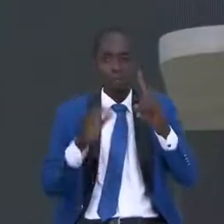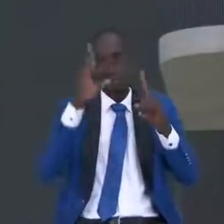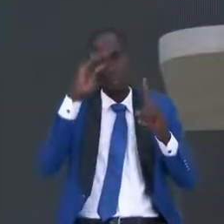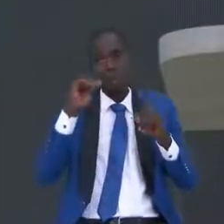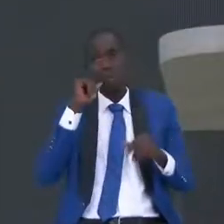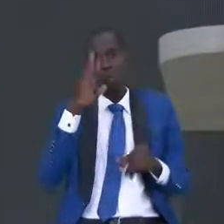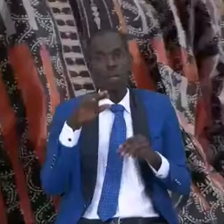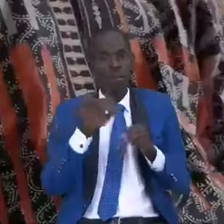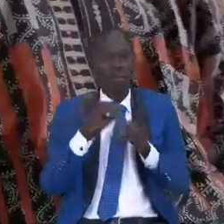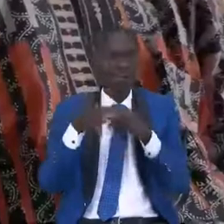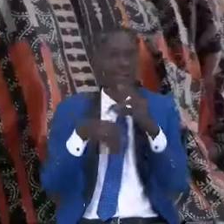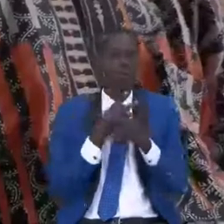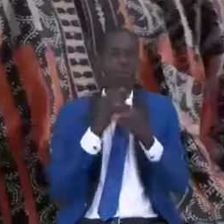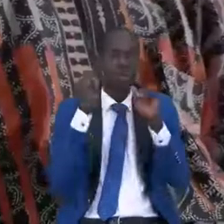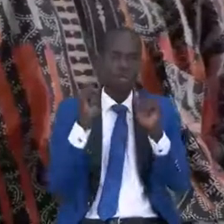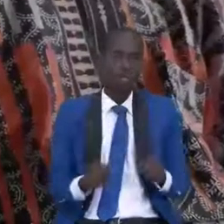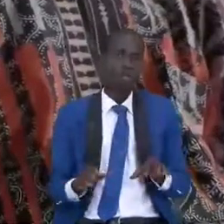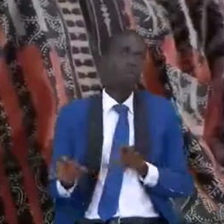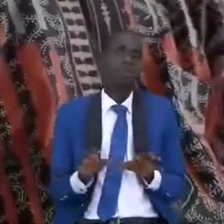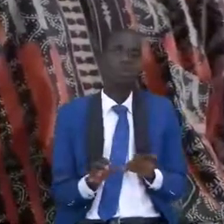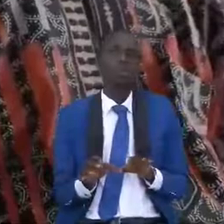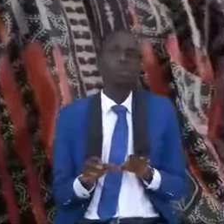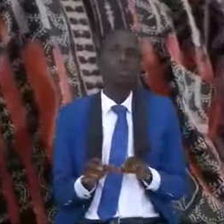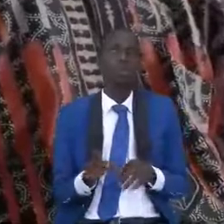pourra le faire.